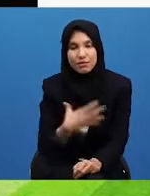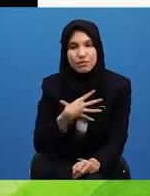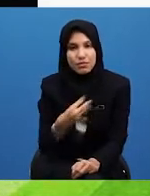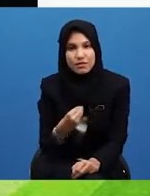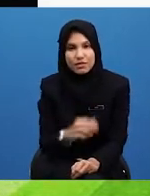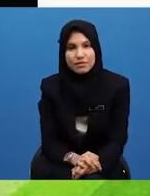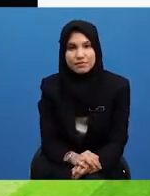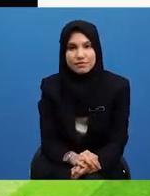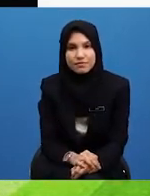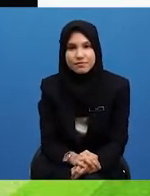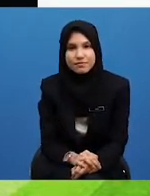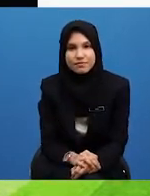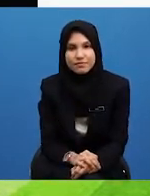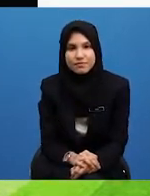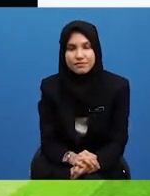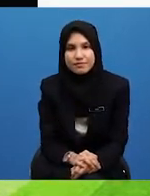disitu